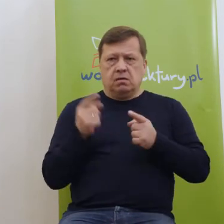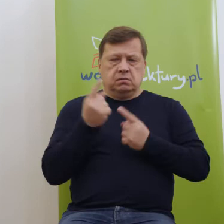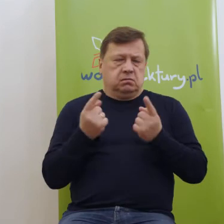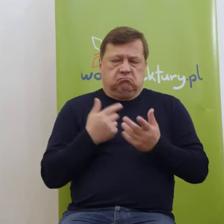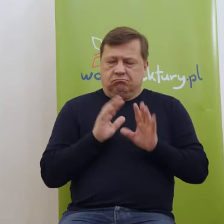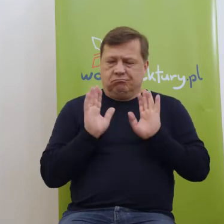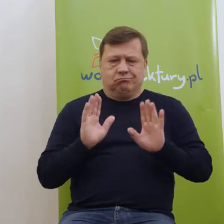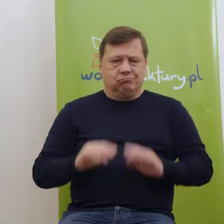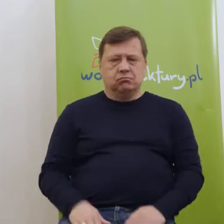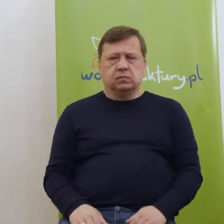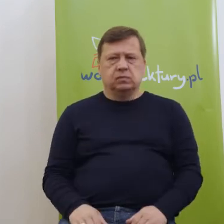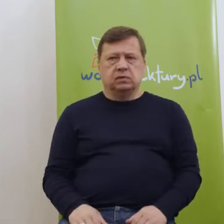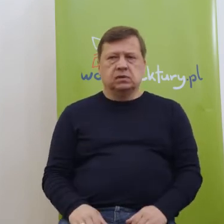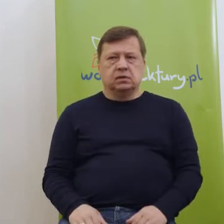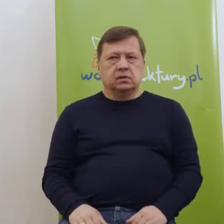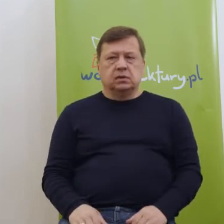i to się,